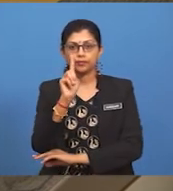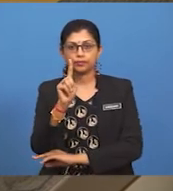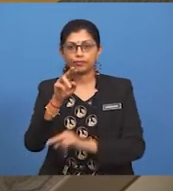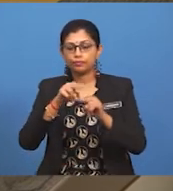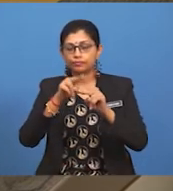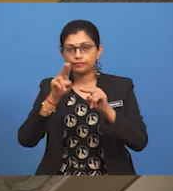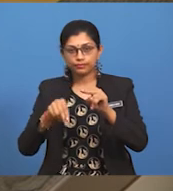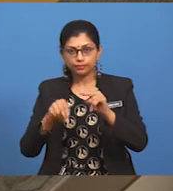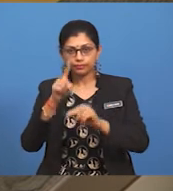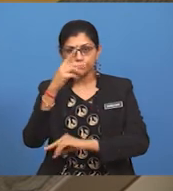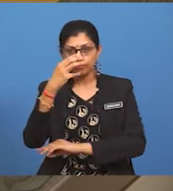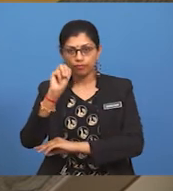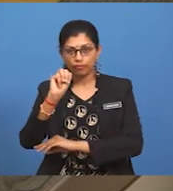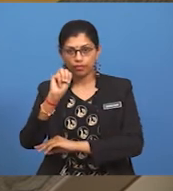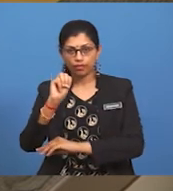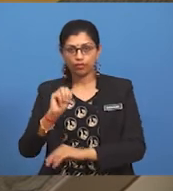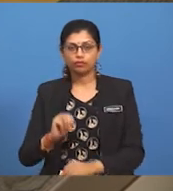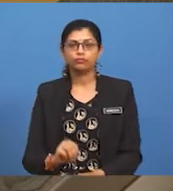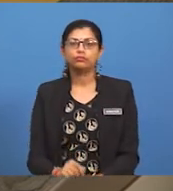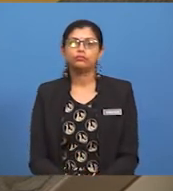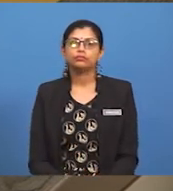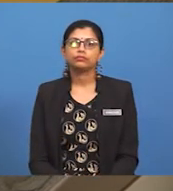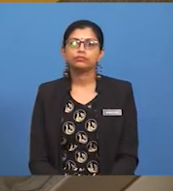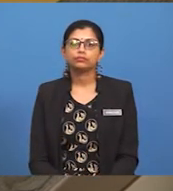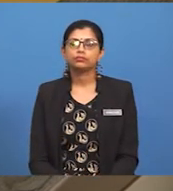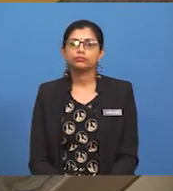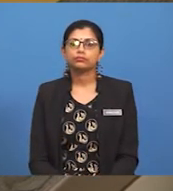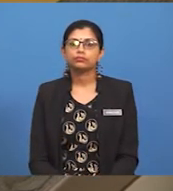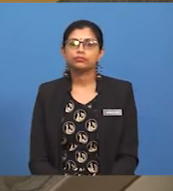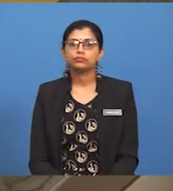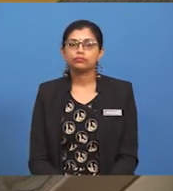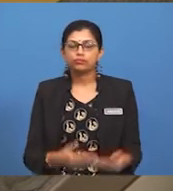M1 turunkan 1 cm.